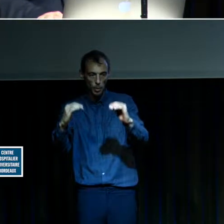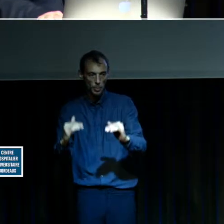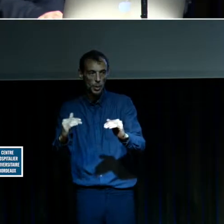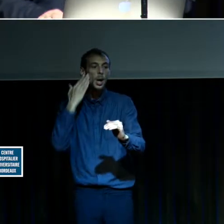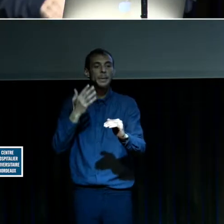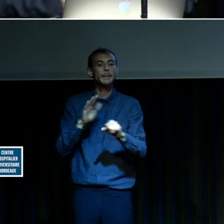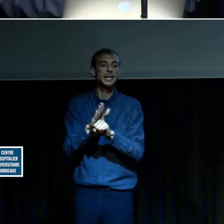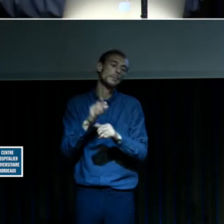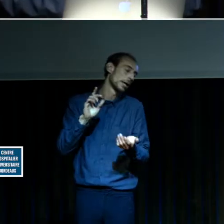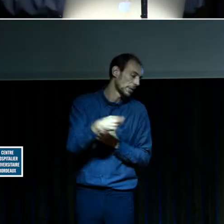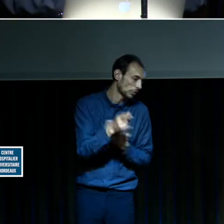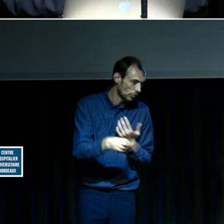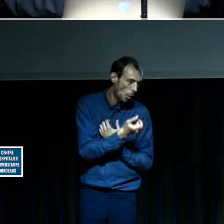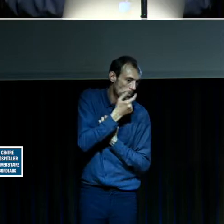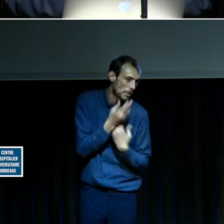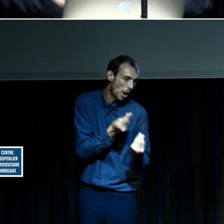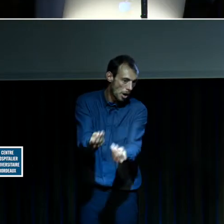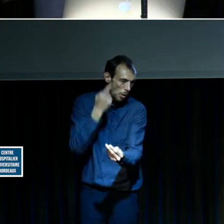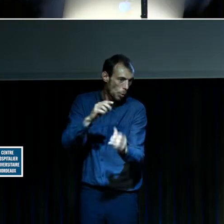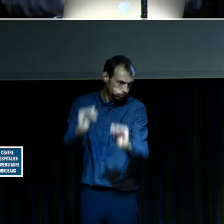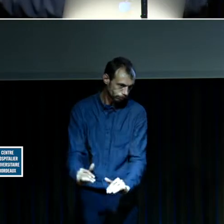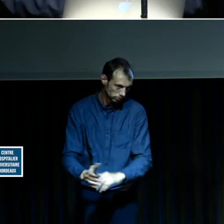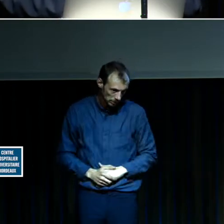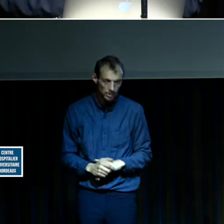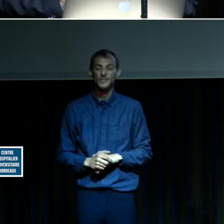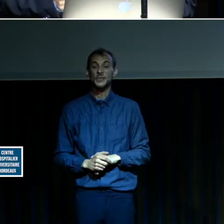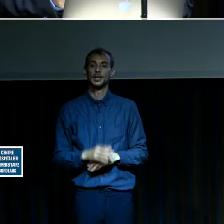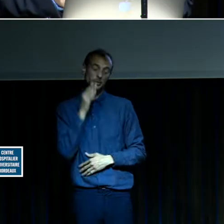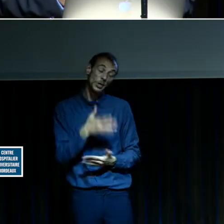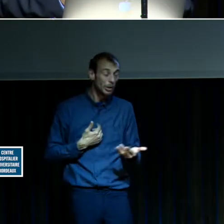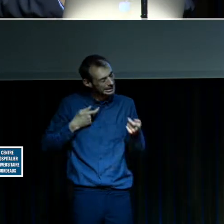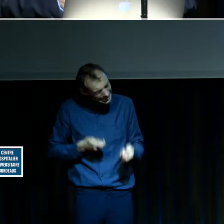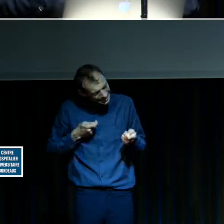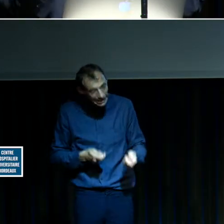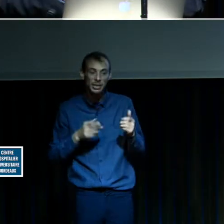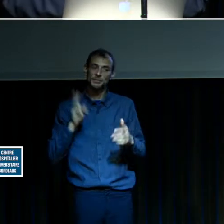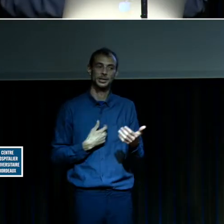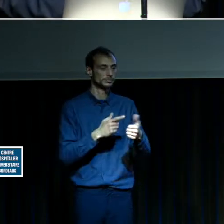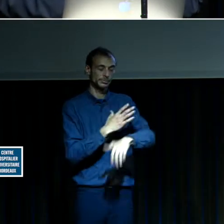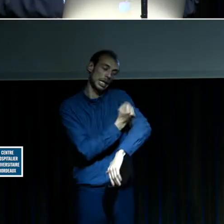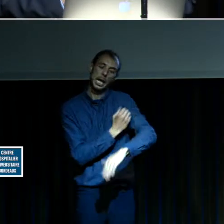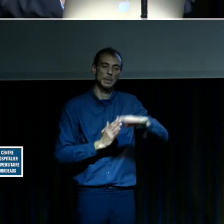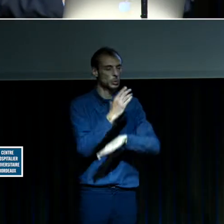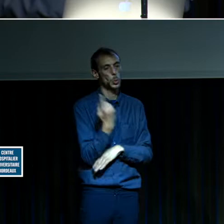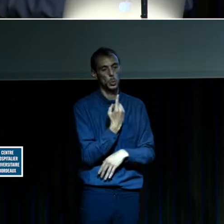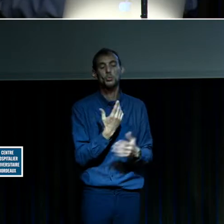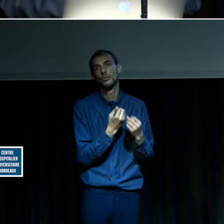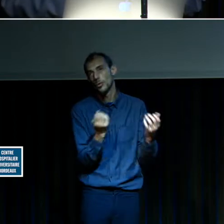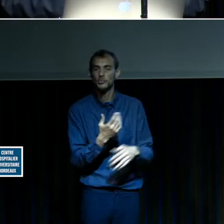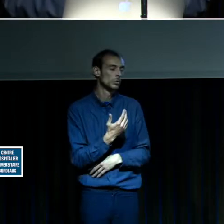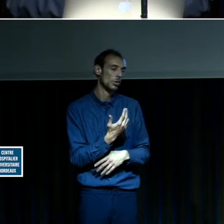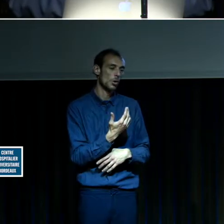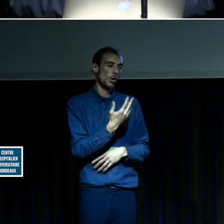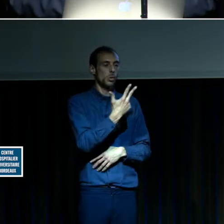davantage. Donc l'hypertension, je martèle, 4 fois sur 5, elle a quelque chose à voir dans la survenue de